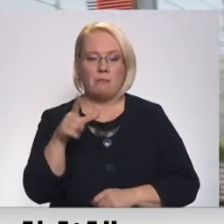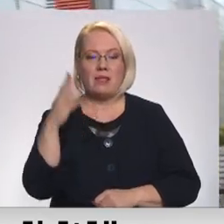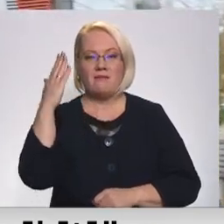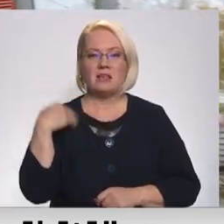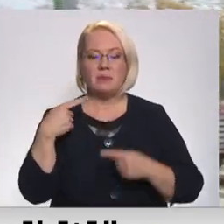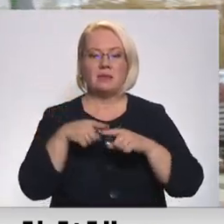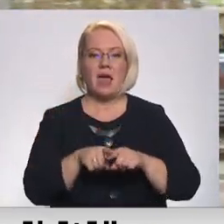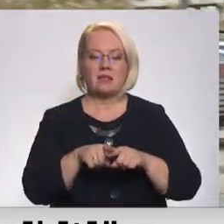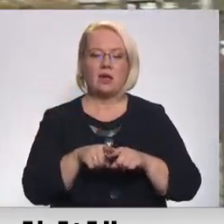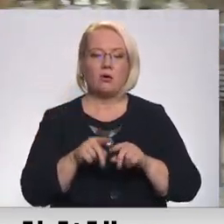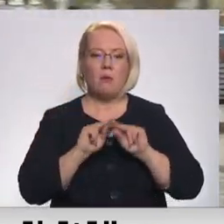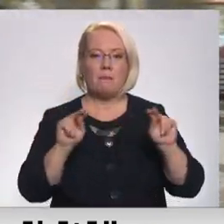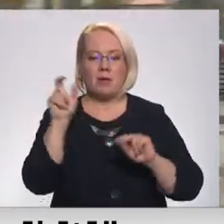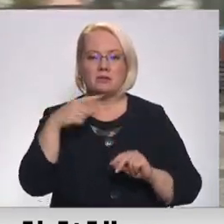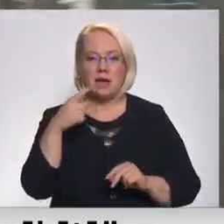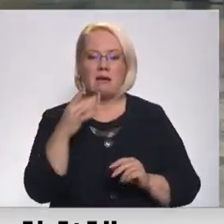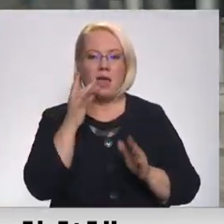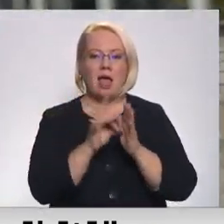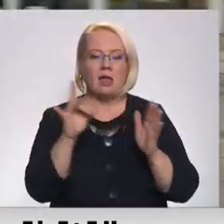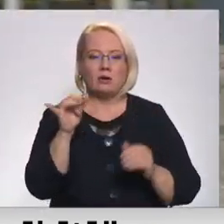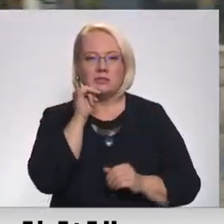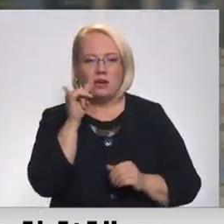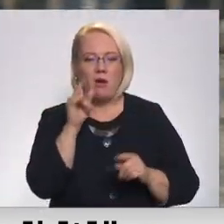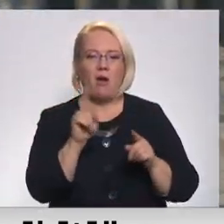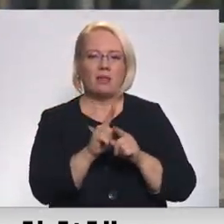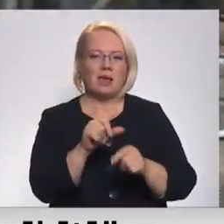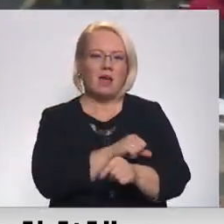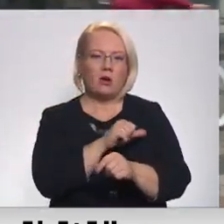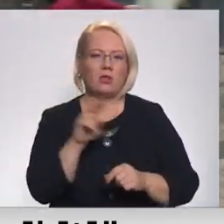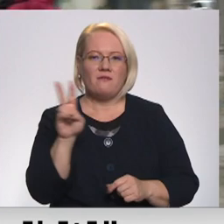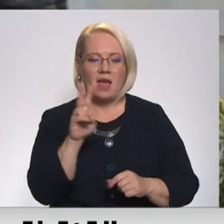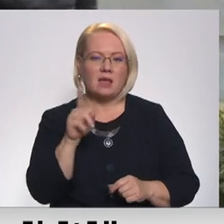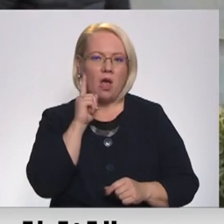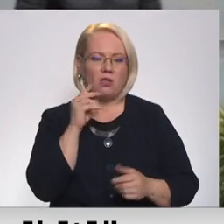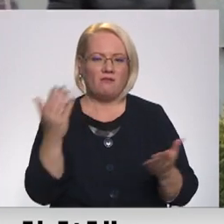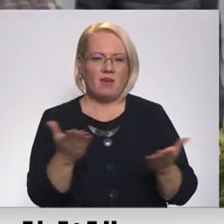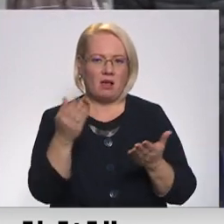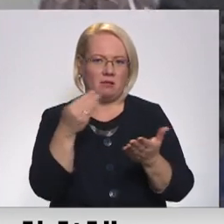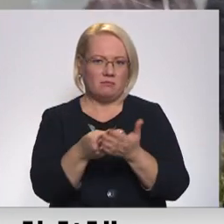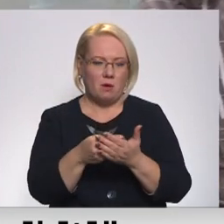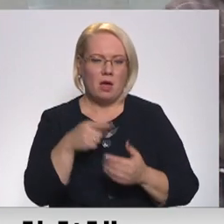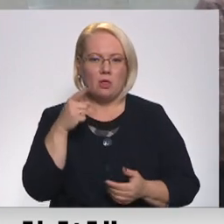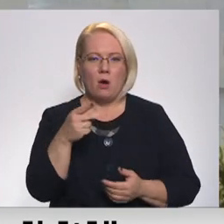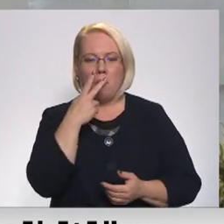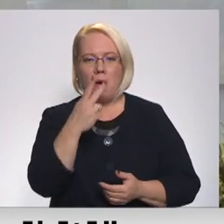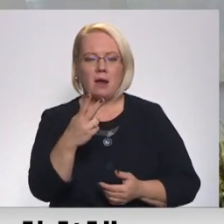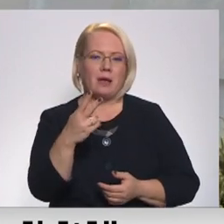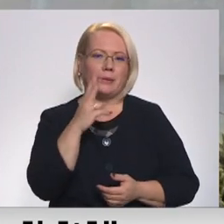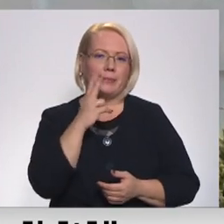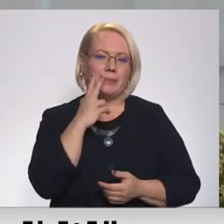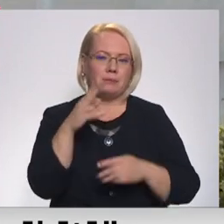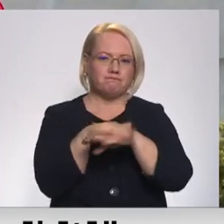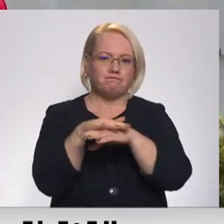ir nobežījušies, ka gan elektroniskās cigaretes, gan psihotropās vielas jauniešiem ir viegli pieejams. To apliecina smēķējošu jauniešu bariņu pie